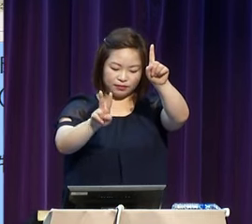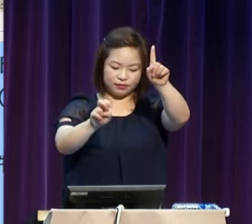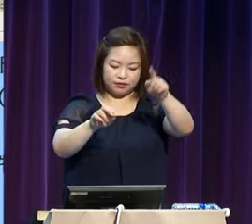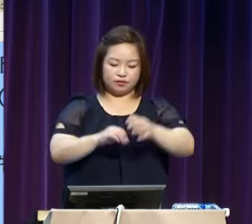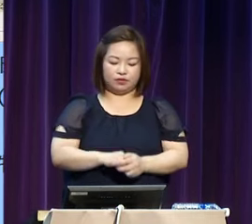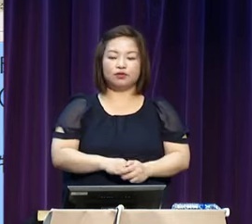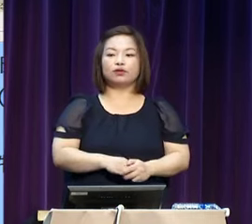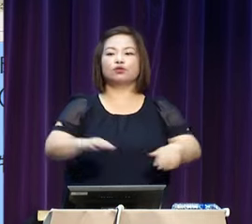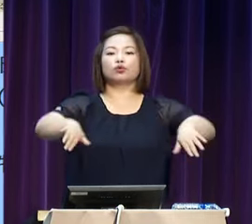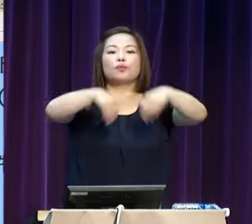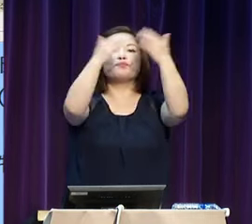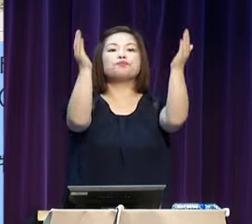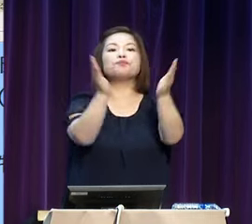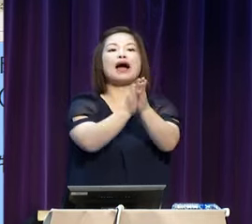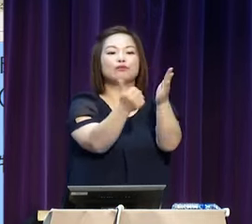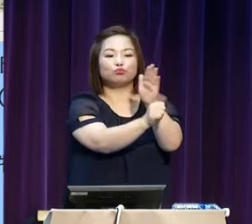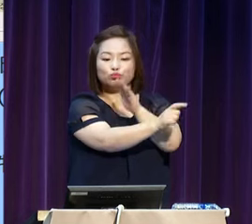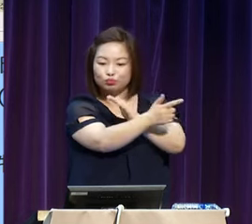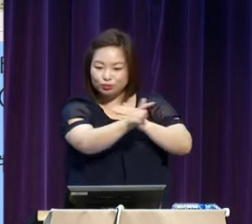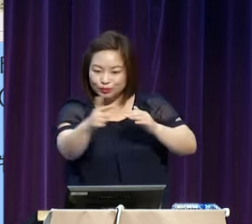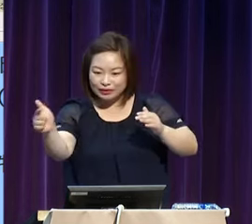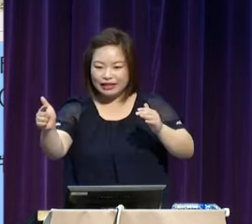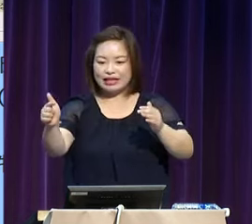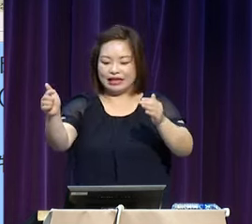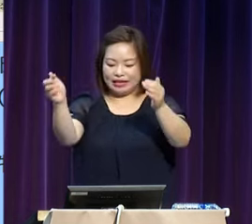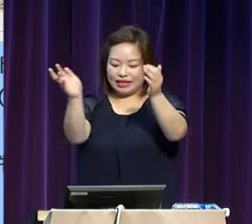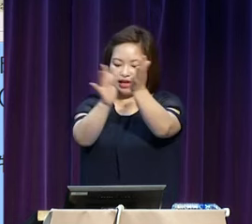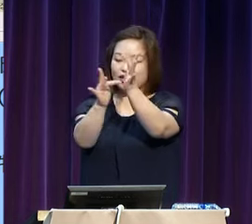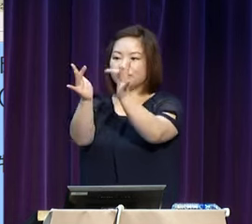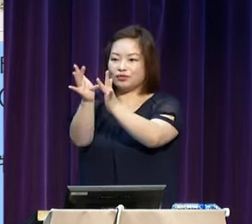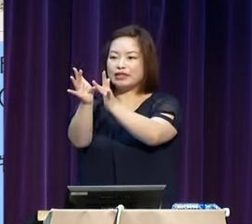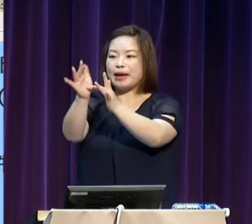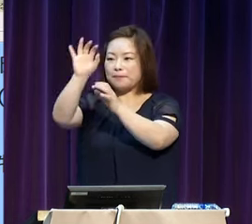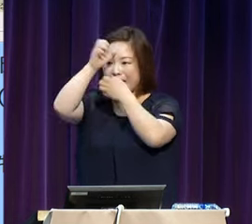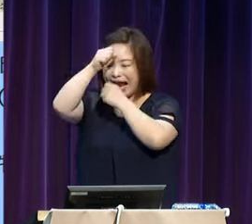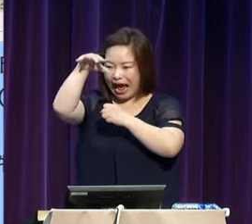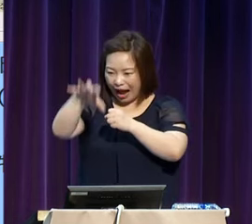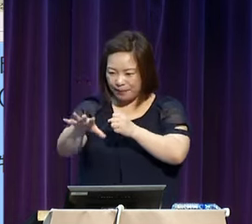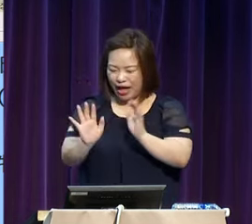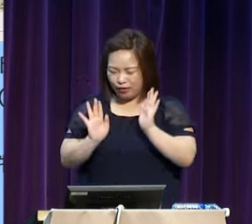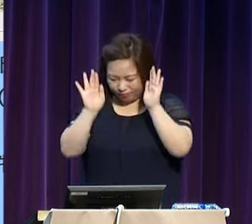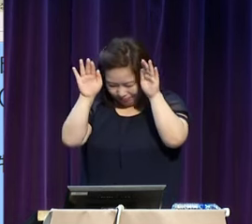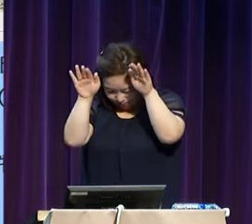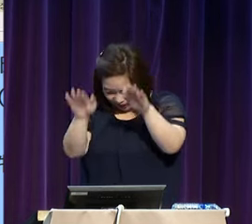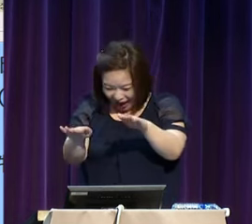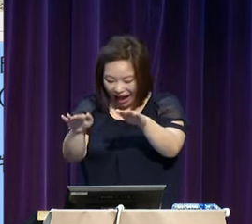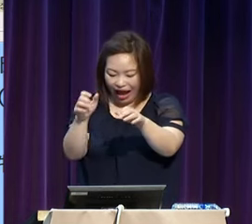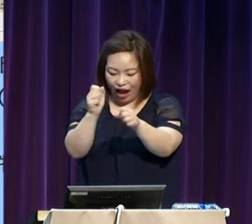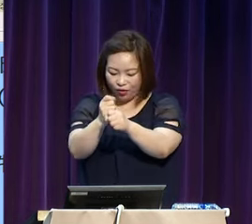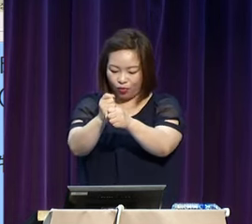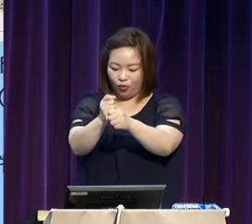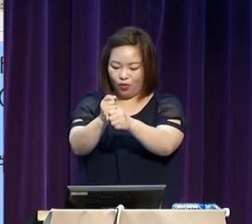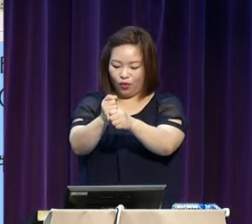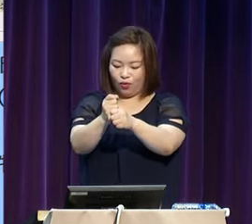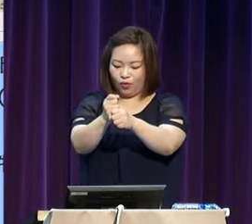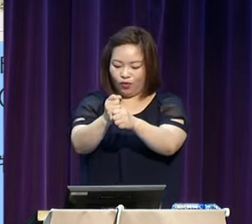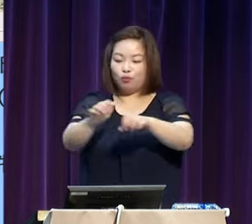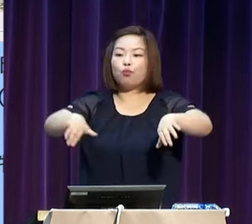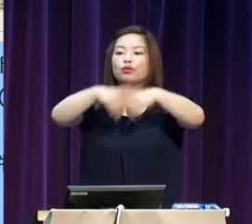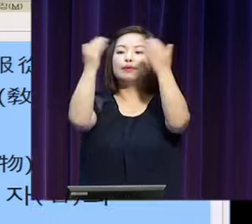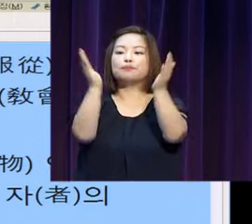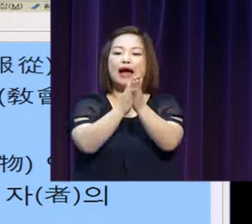또 만물을 그 발 아래 복종하게 하시고 그를 만물 위에